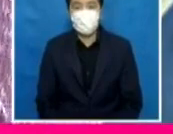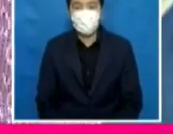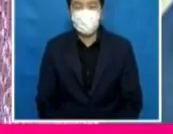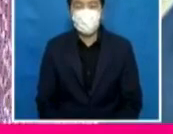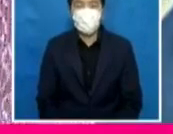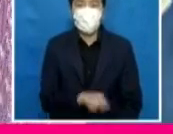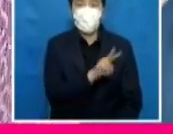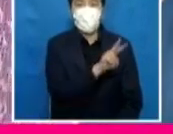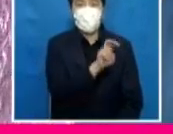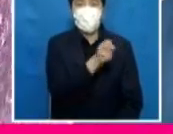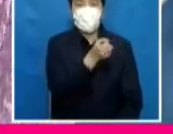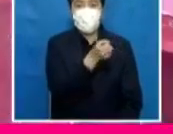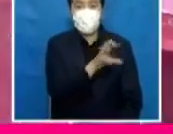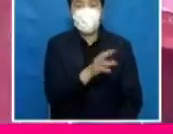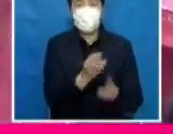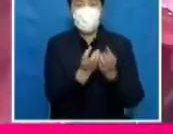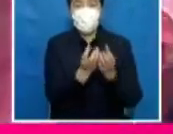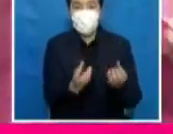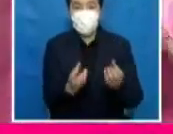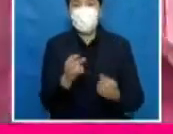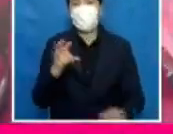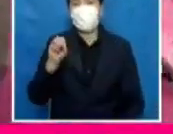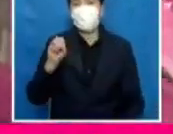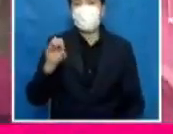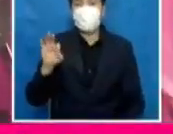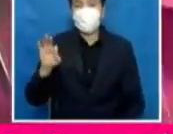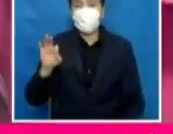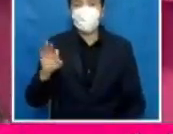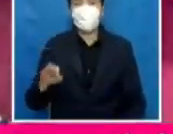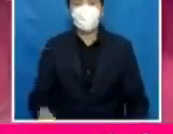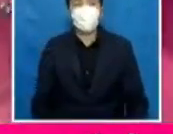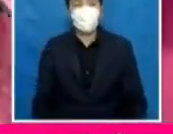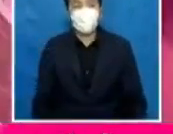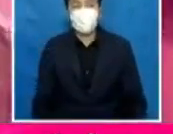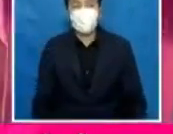งวดที่215จำนวน59ลูก